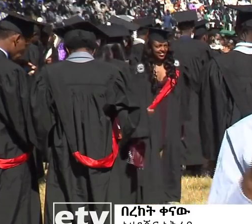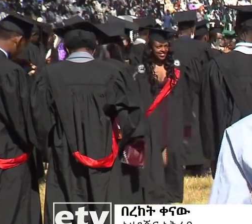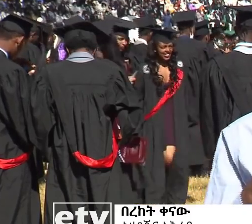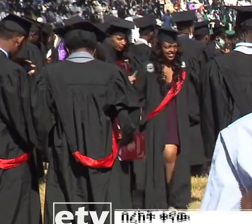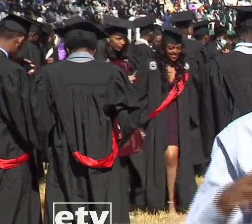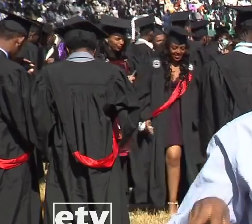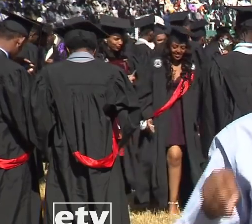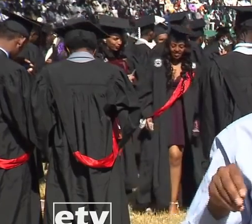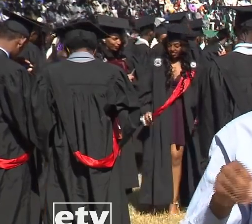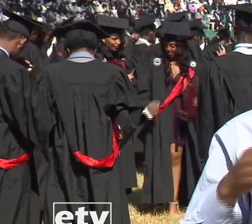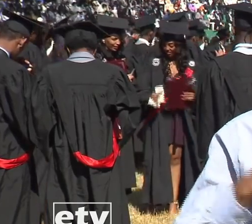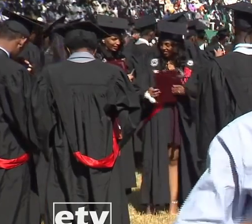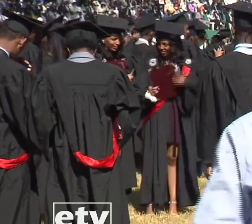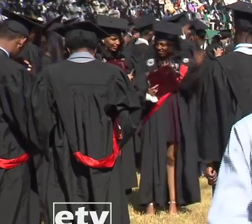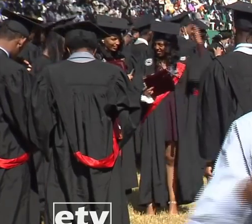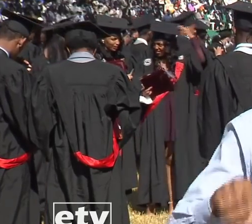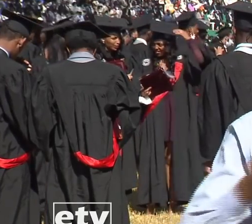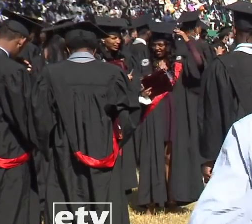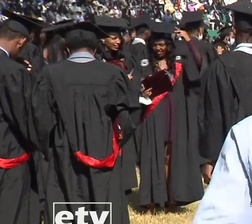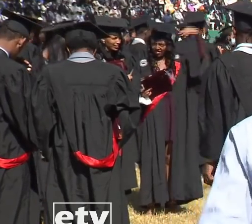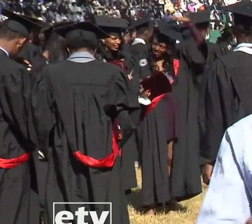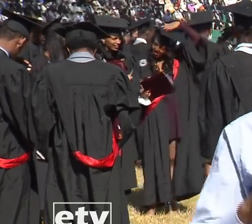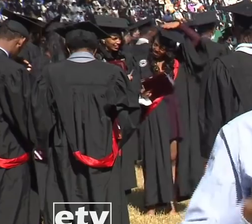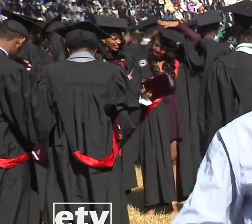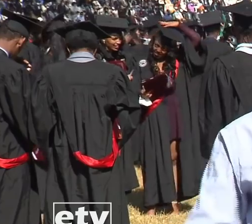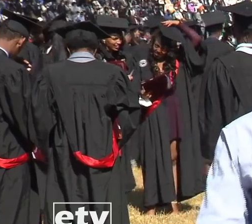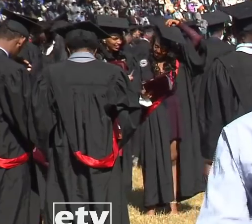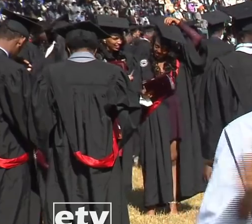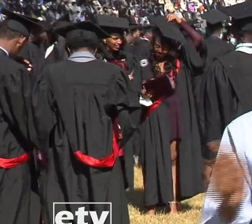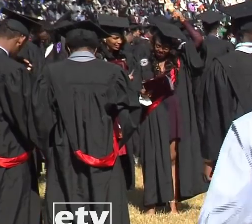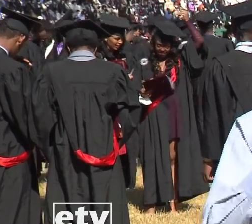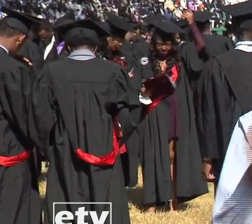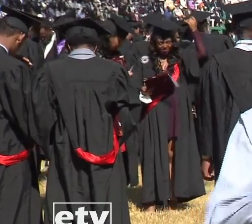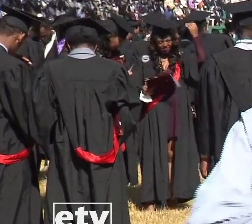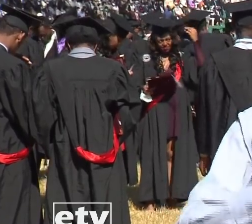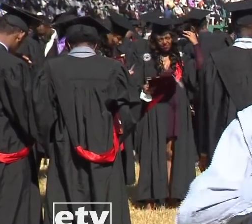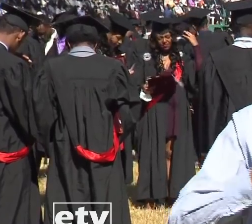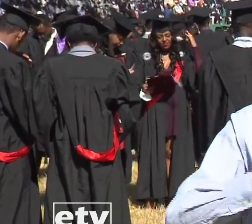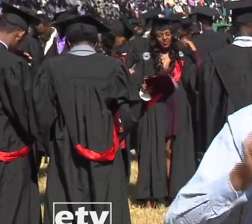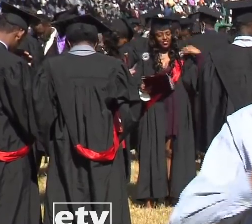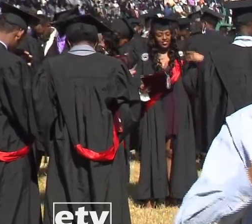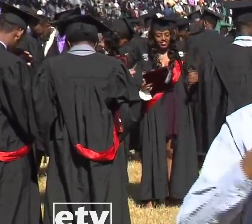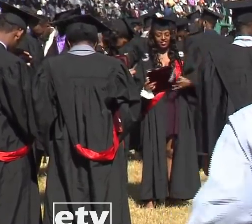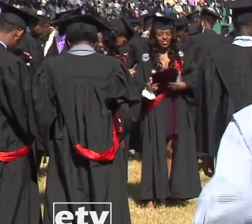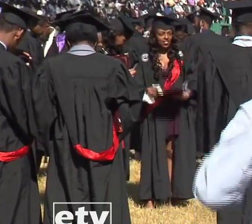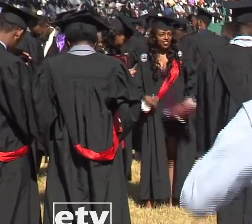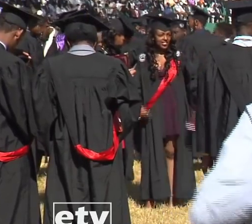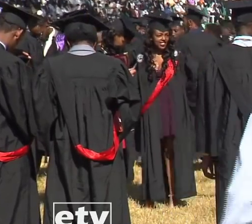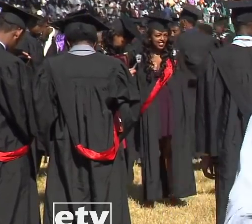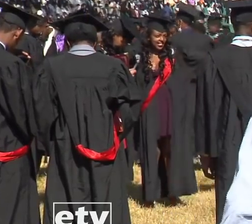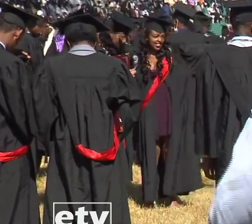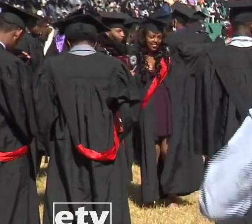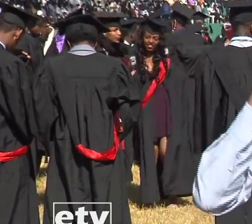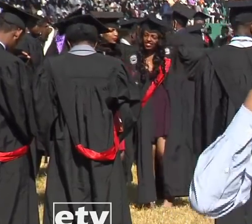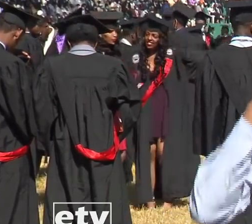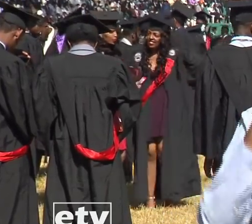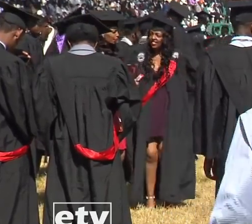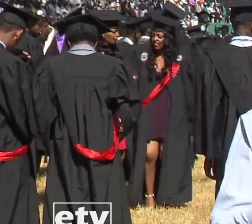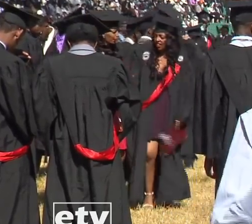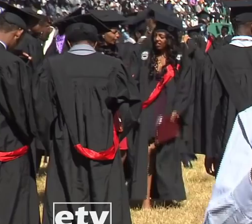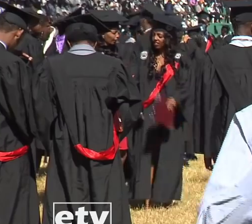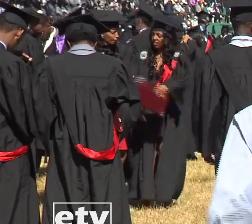90 የሚደርሱ ተማሪዎች አካል ጉዳተኞች ተማሪዎች ናቸው። አካል ጉዳተኞች እንደሚታወቀው በአዲስ አበባ ዩኒቨርሲቲ በተለያየ የትምህርት ክፍል ውስጥ ገብተው